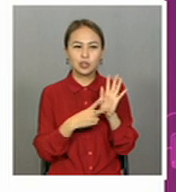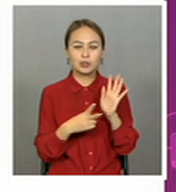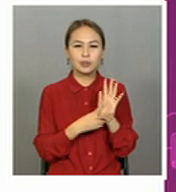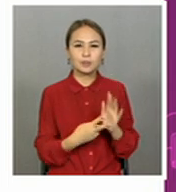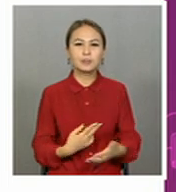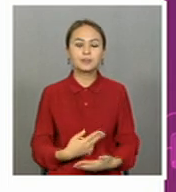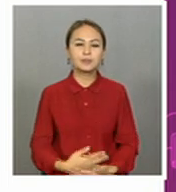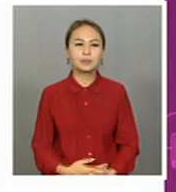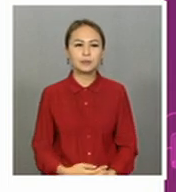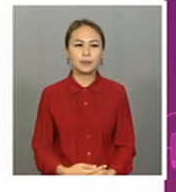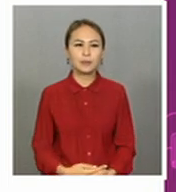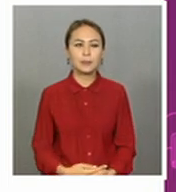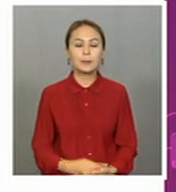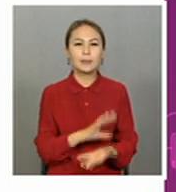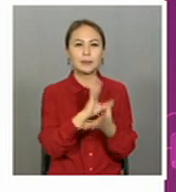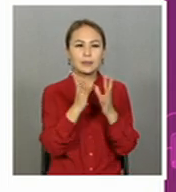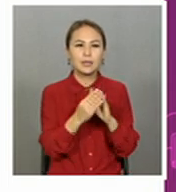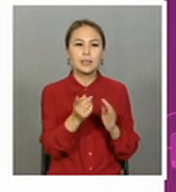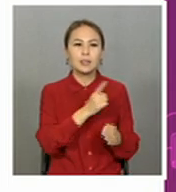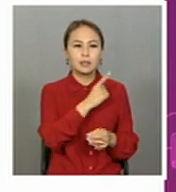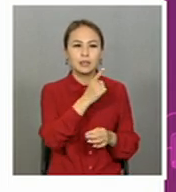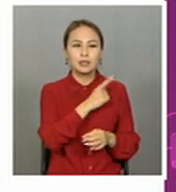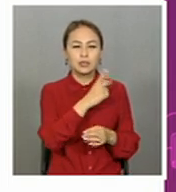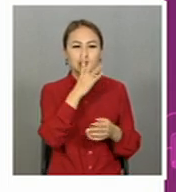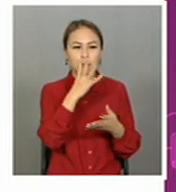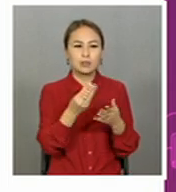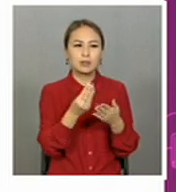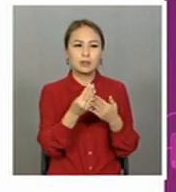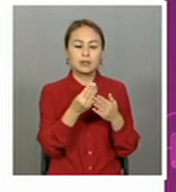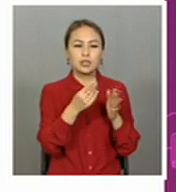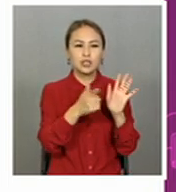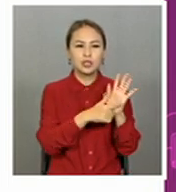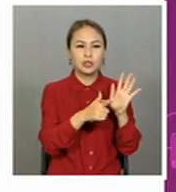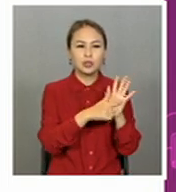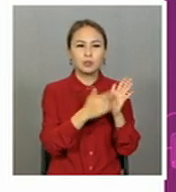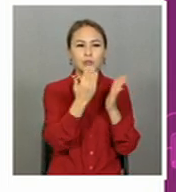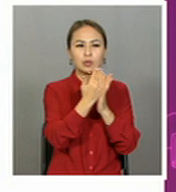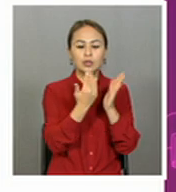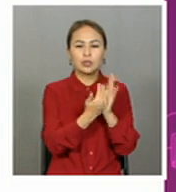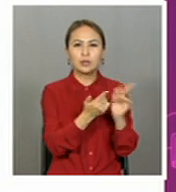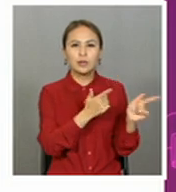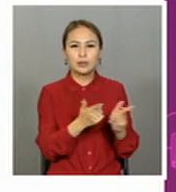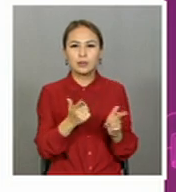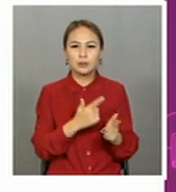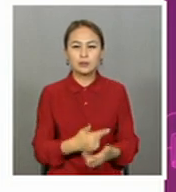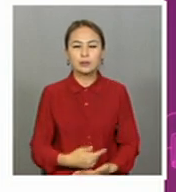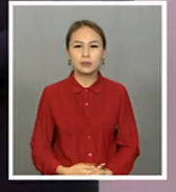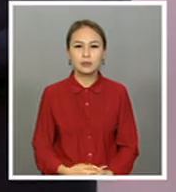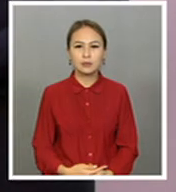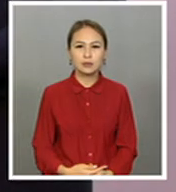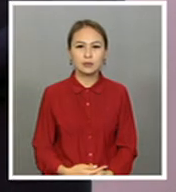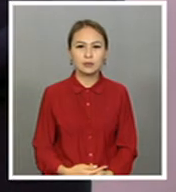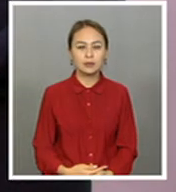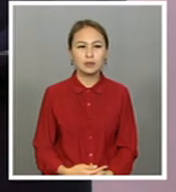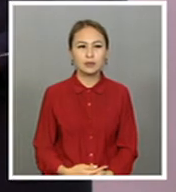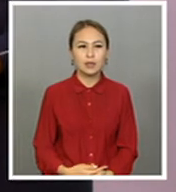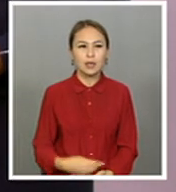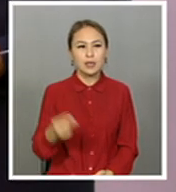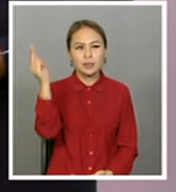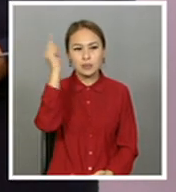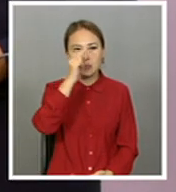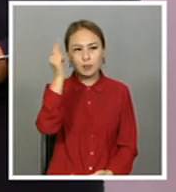тең. Демек, шебердің шәкірті сағатына 7 бөлшек дайындаған.